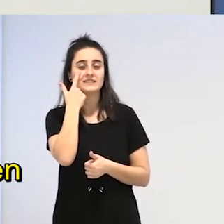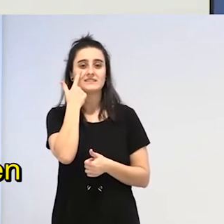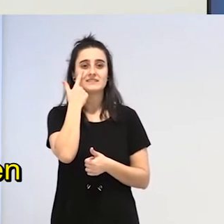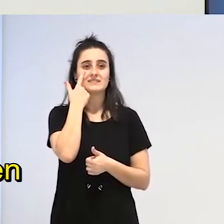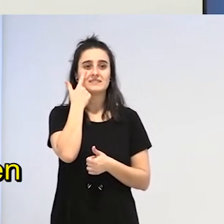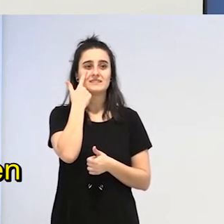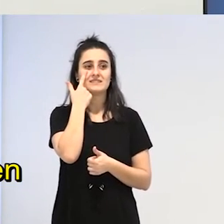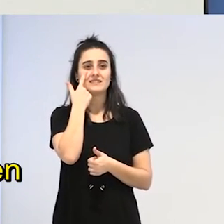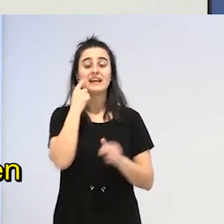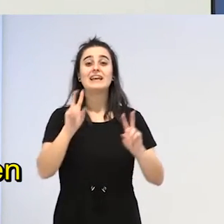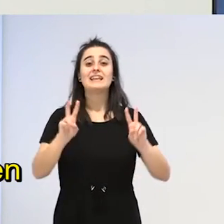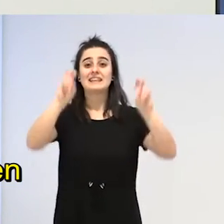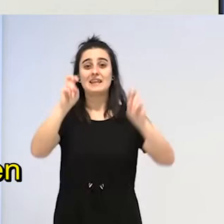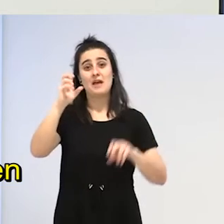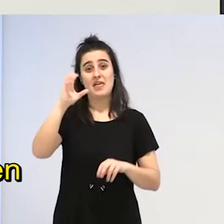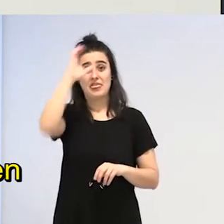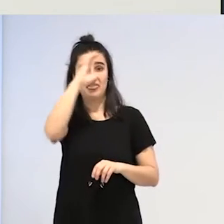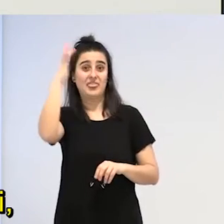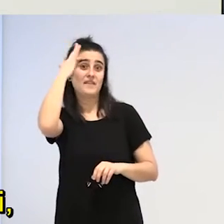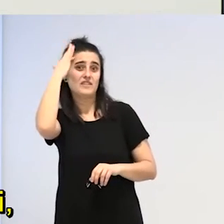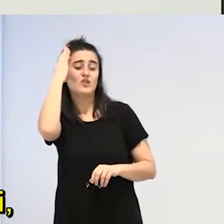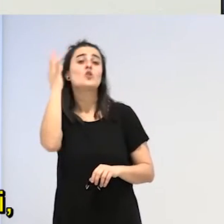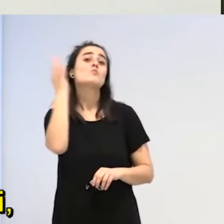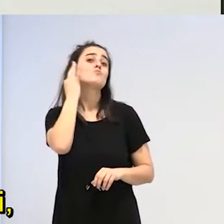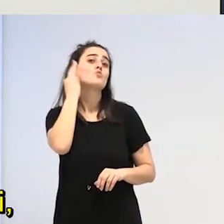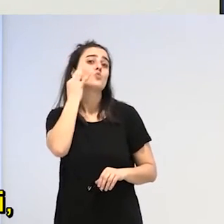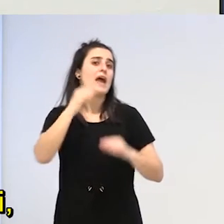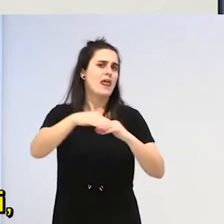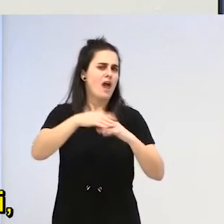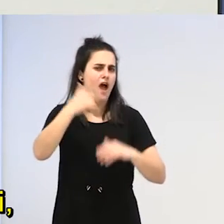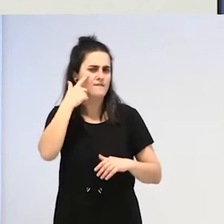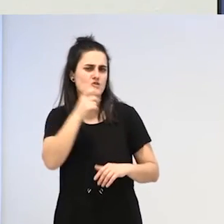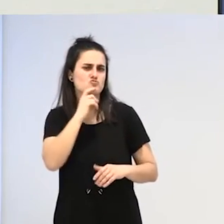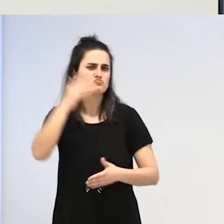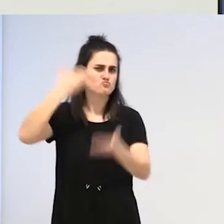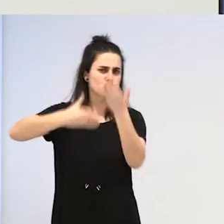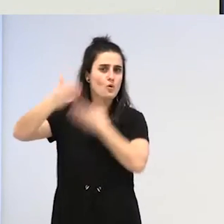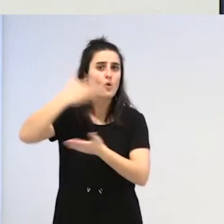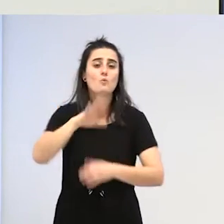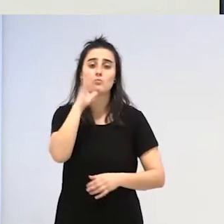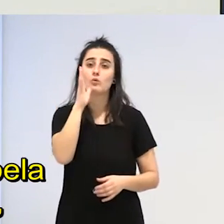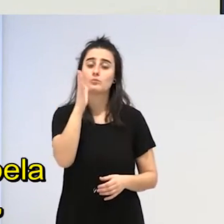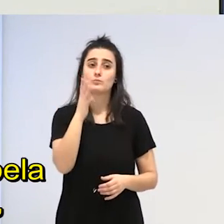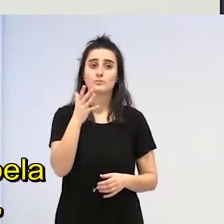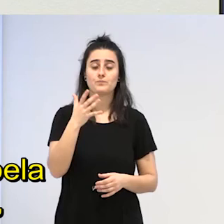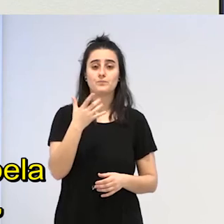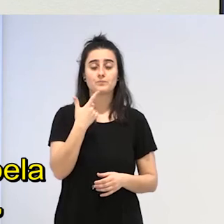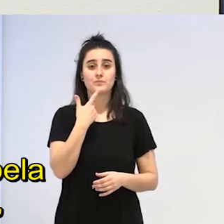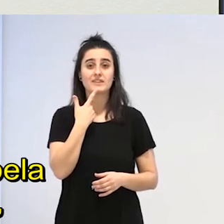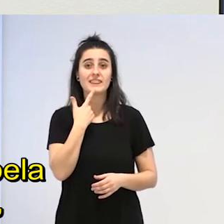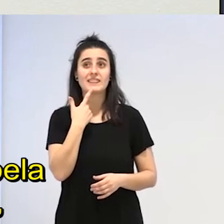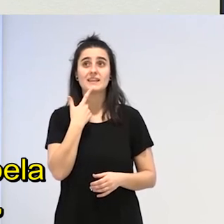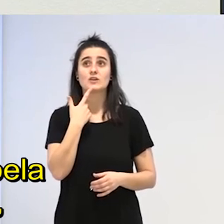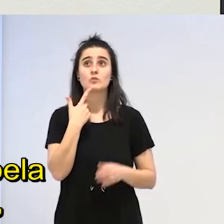zientzia fikzioaren astapenetatik, zesaten dute, hain prezizki, zientzia fikzio